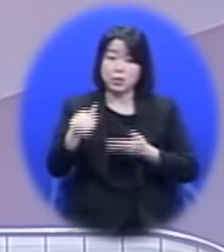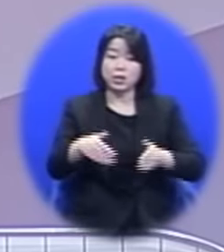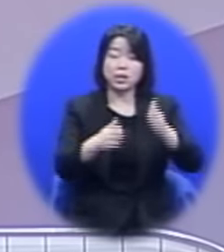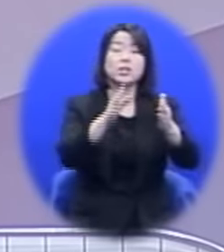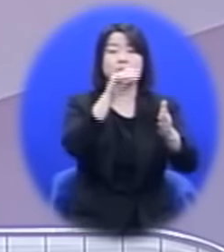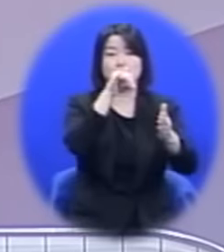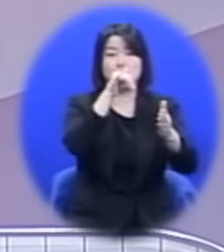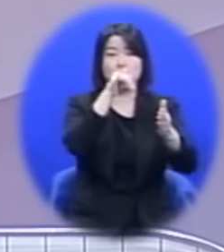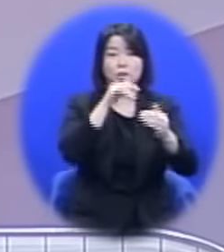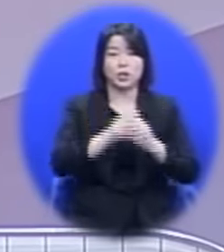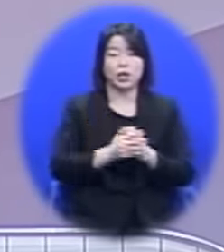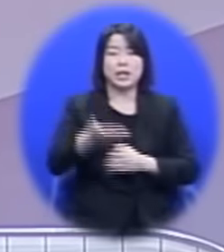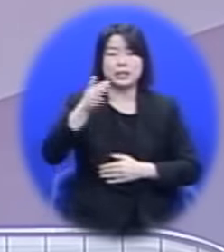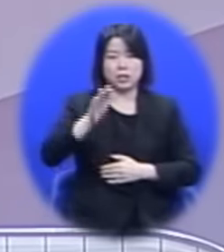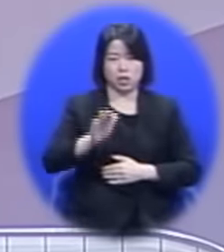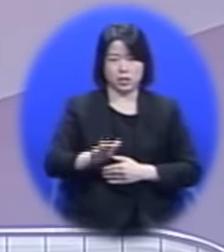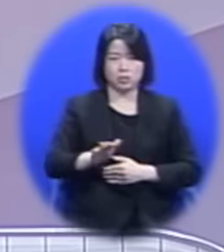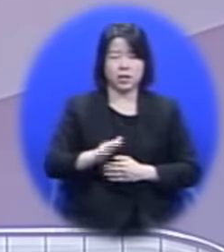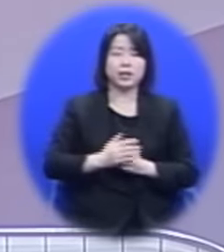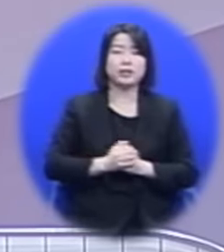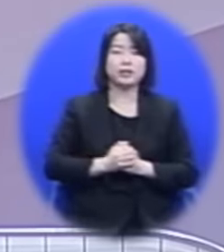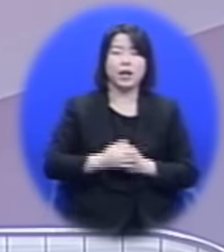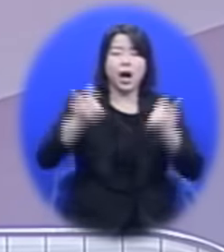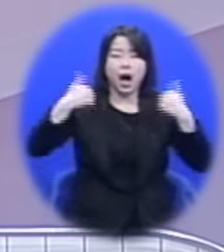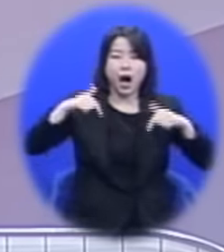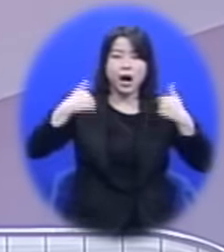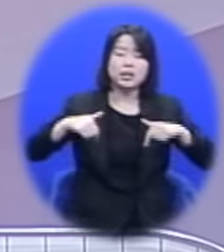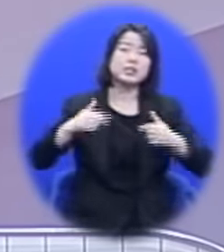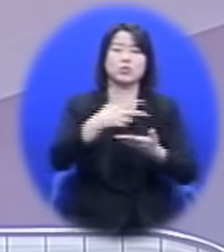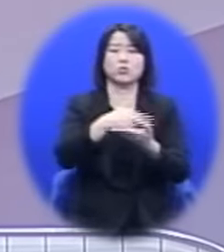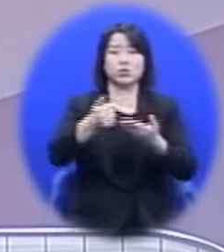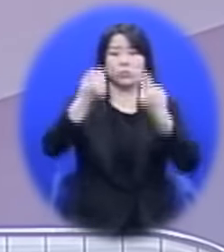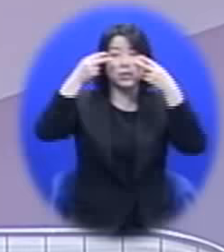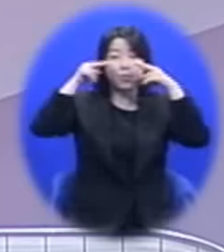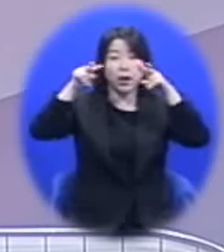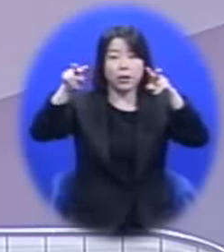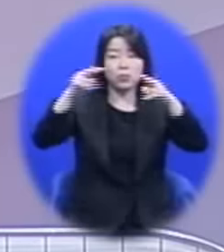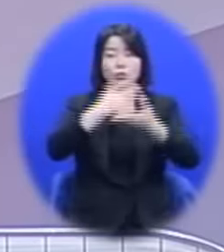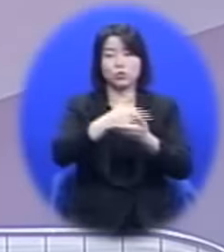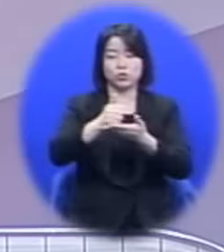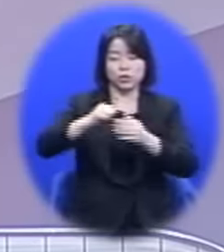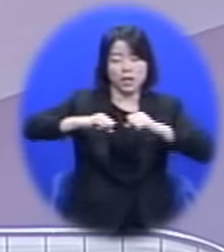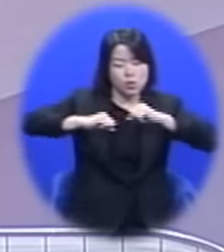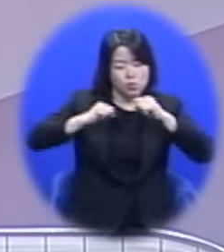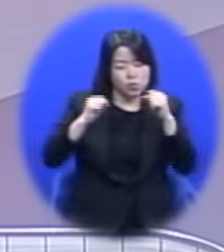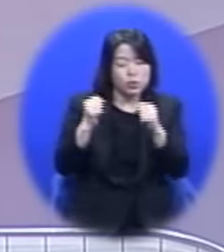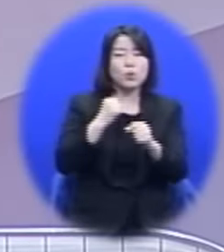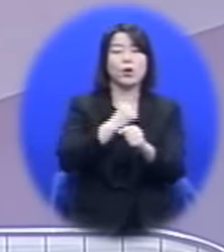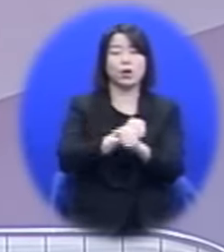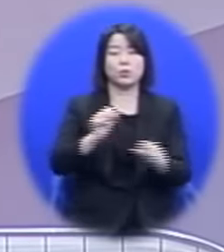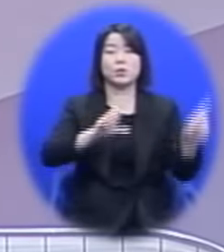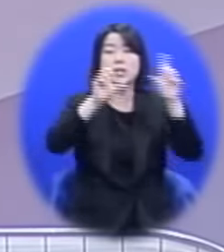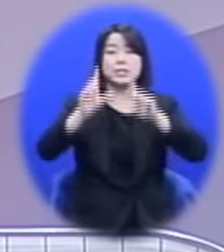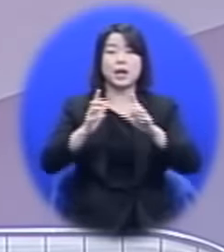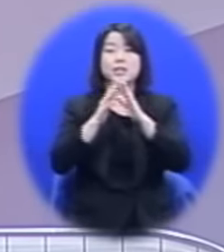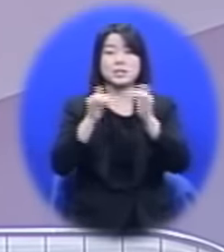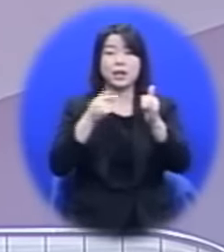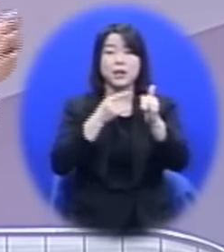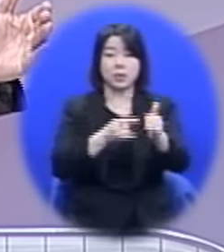있습니다. 그렇지만 늘 주님을 바라보고 주님께 순종하고 사는 사람에게는 그